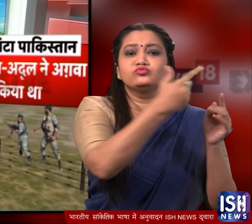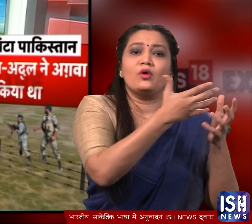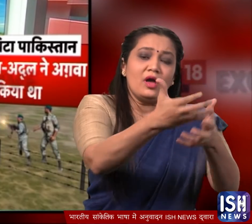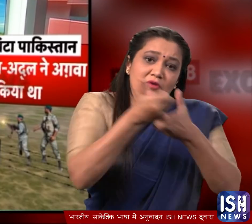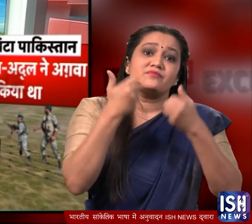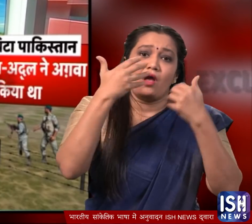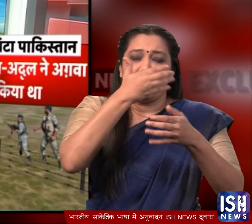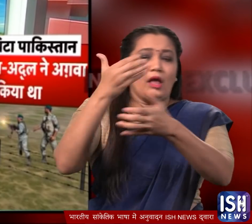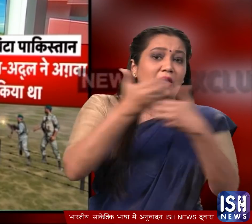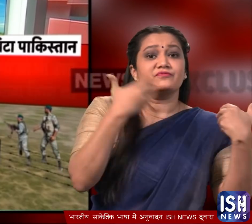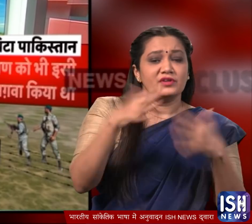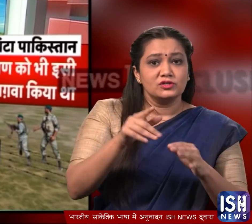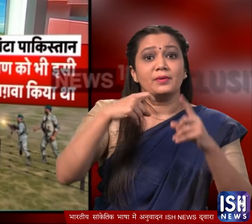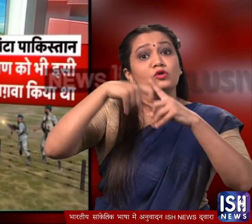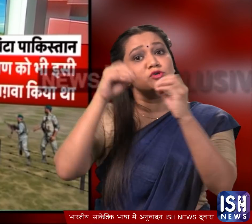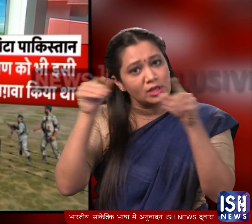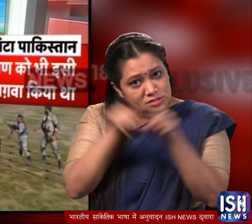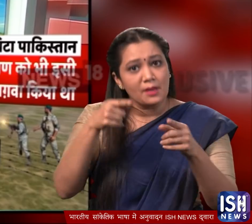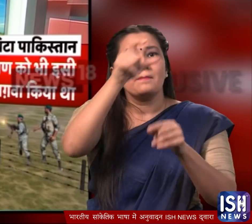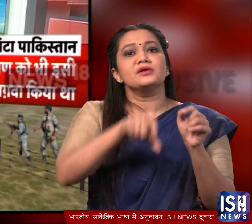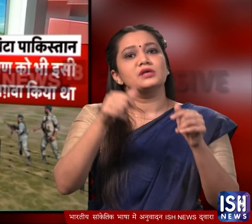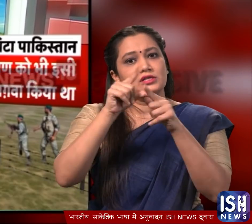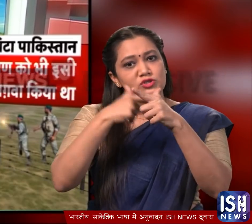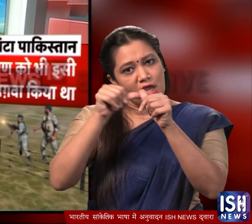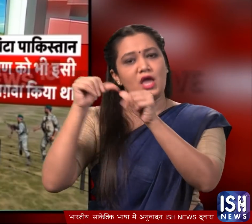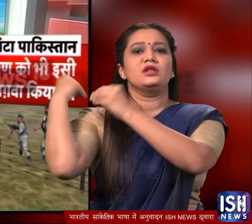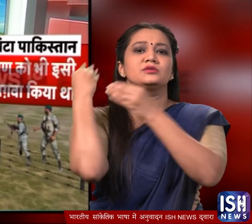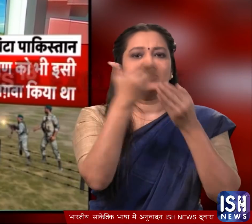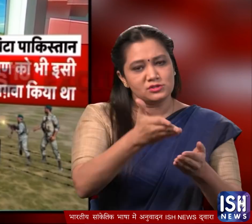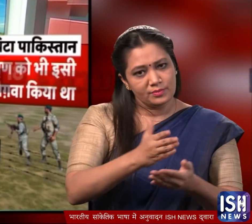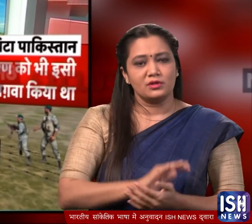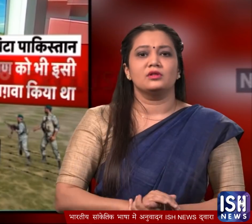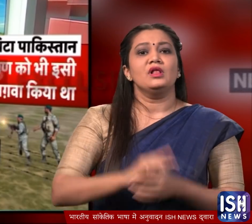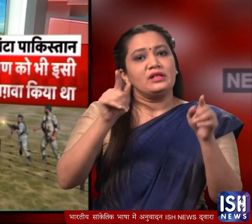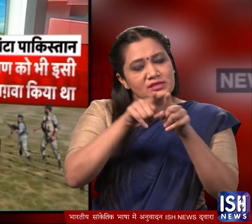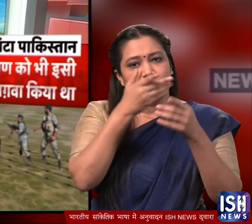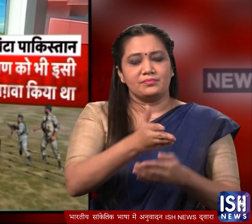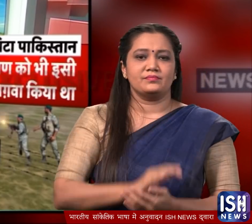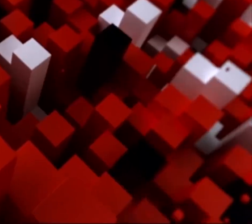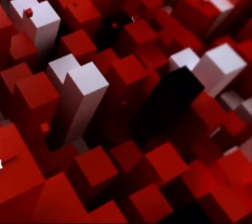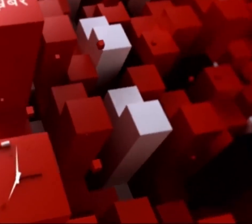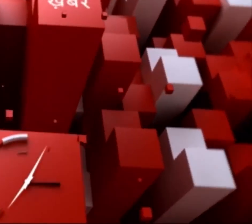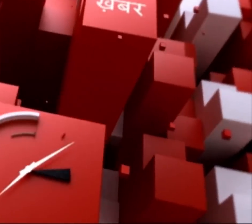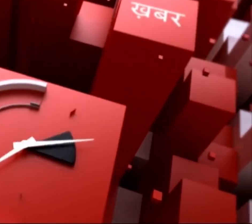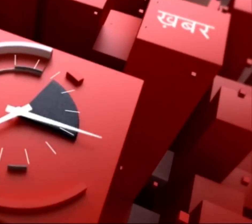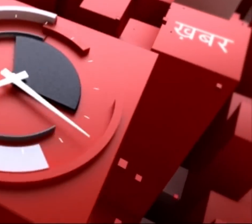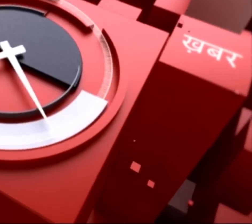को अगवा किया था और कुलभूषण जाधव को भी अगवा करने के पीछे इसी आतंकी संगठन का हाथ था।